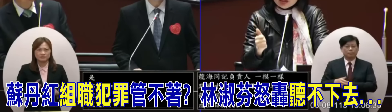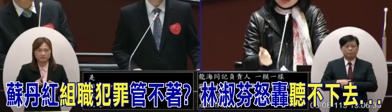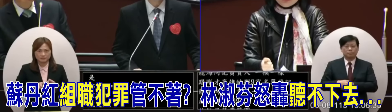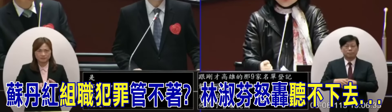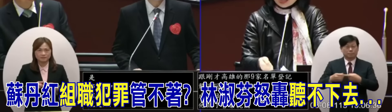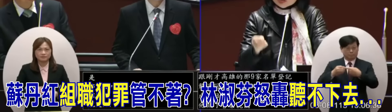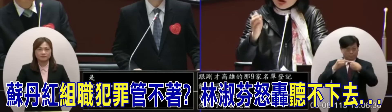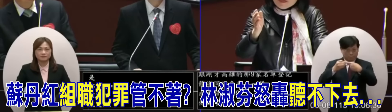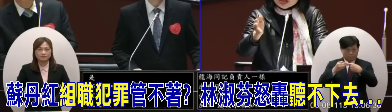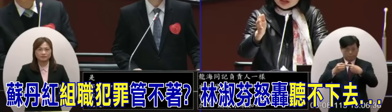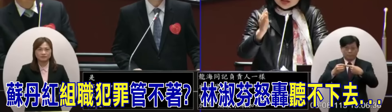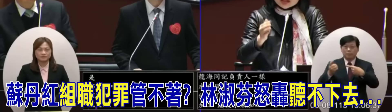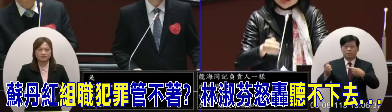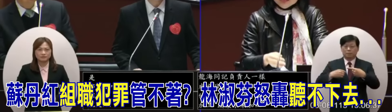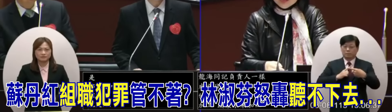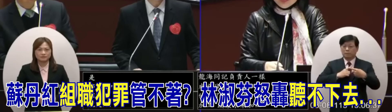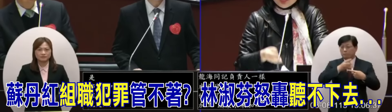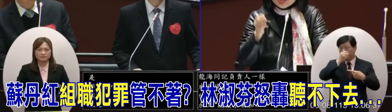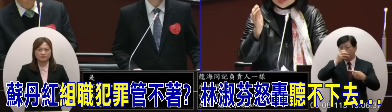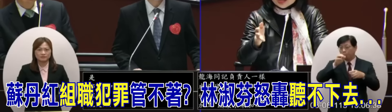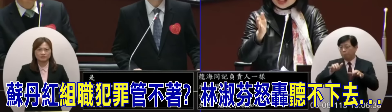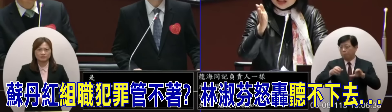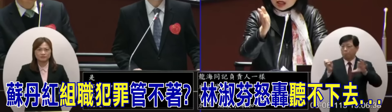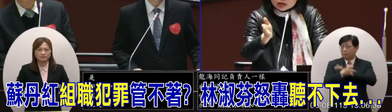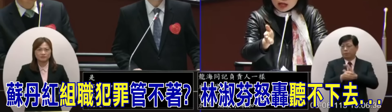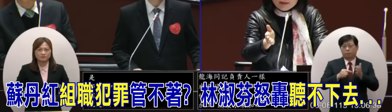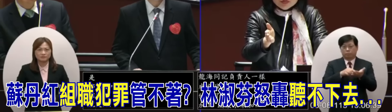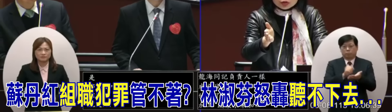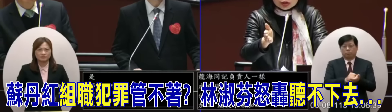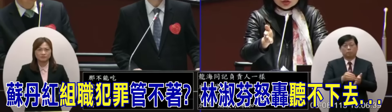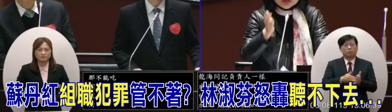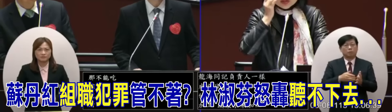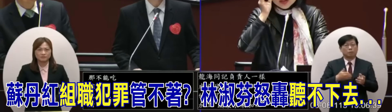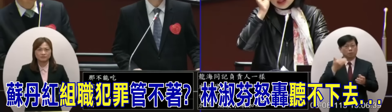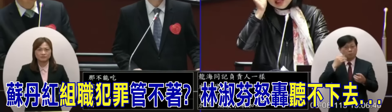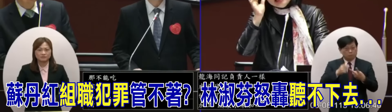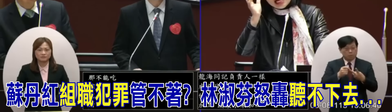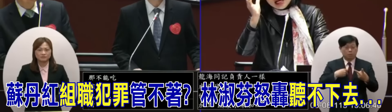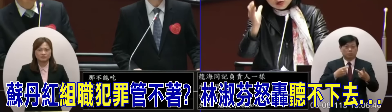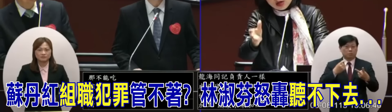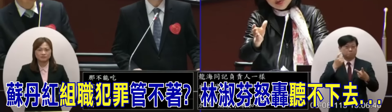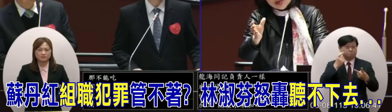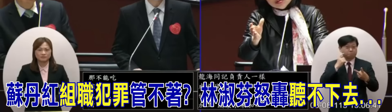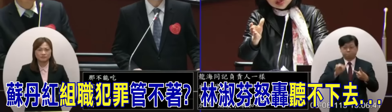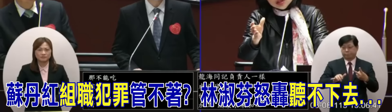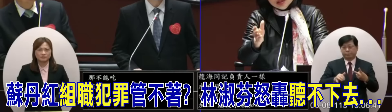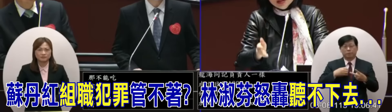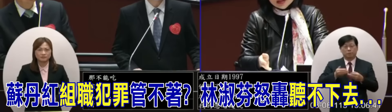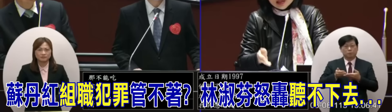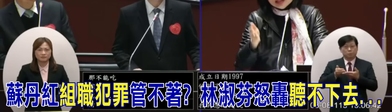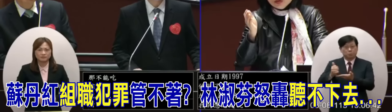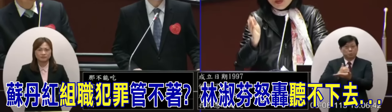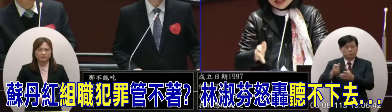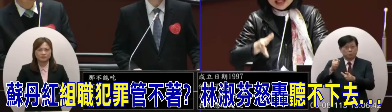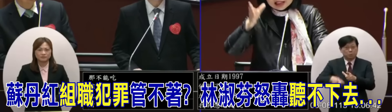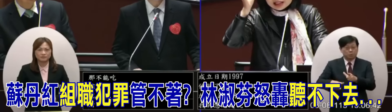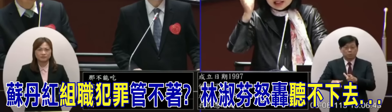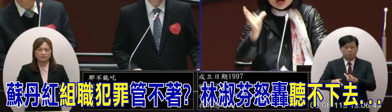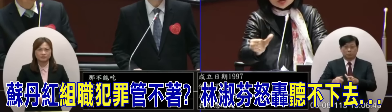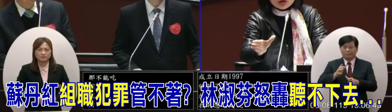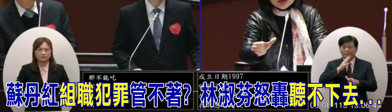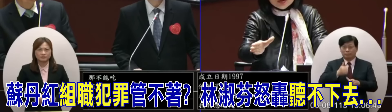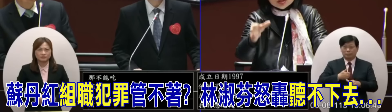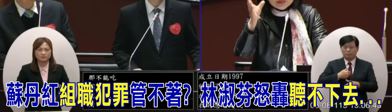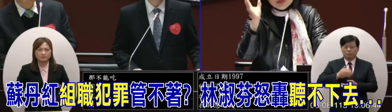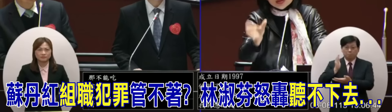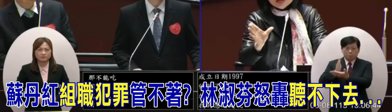一个他随便登登，第二个他登载不实，登载了船运公司，可是我们禁止